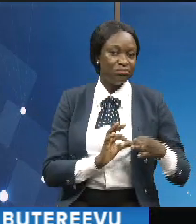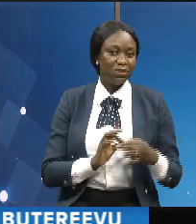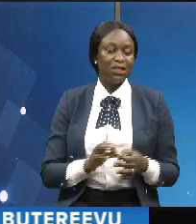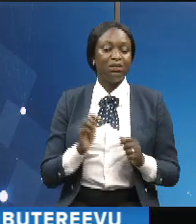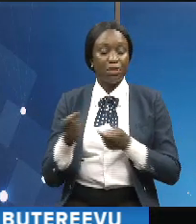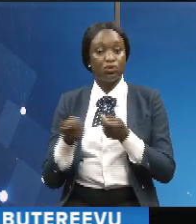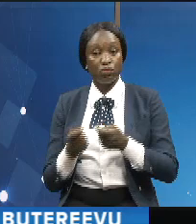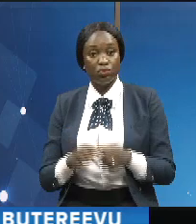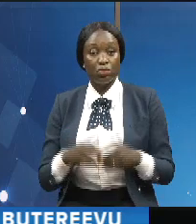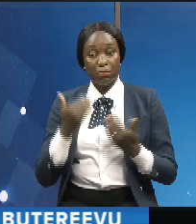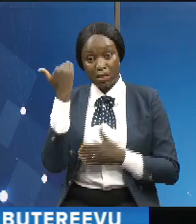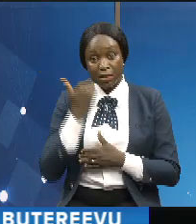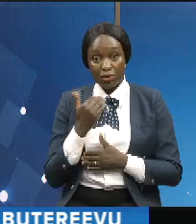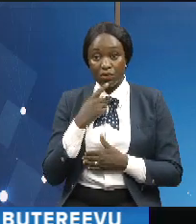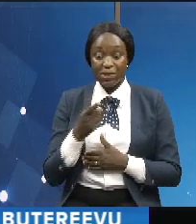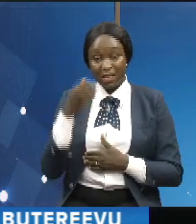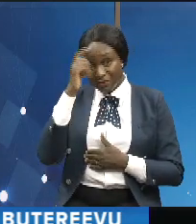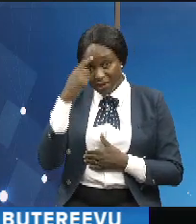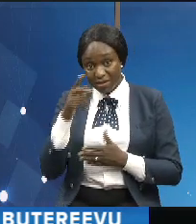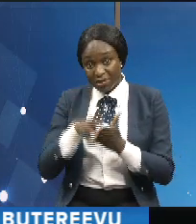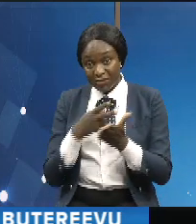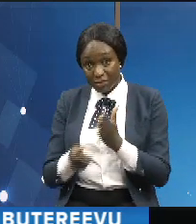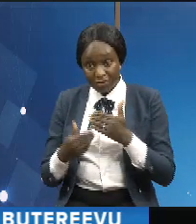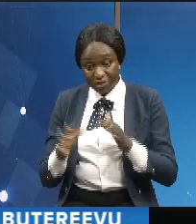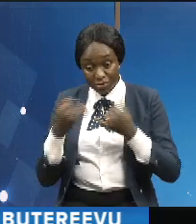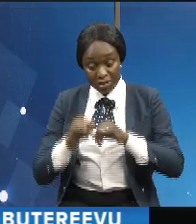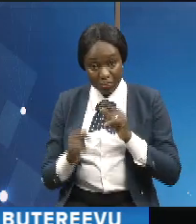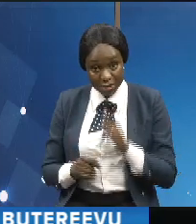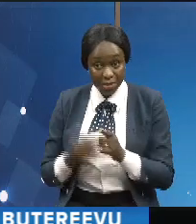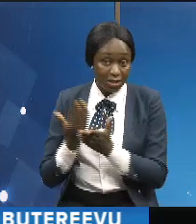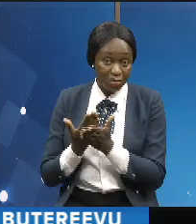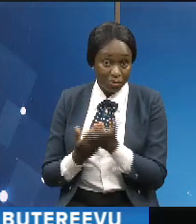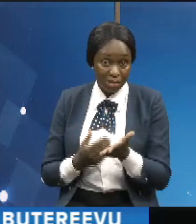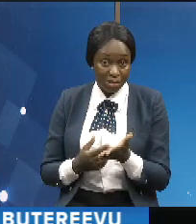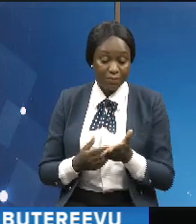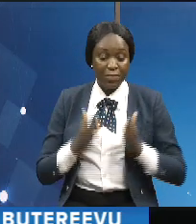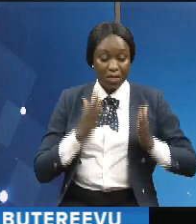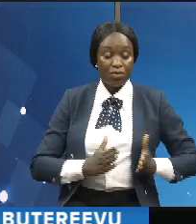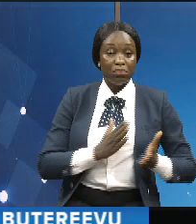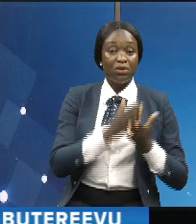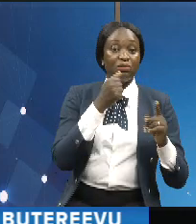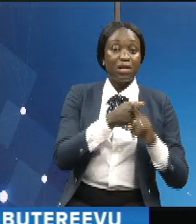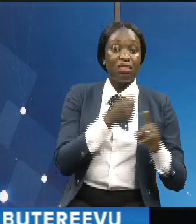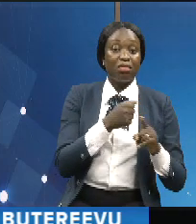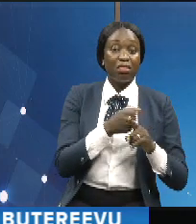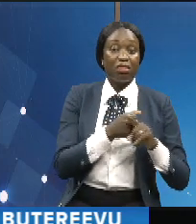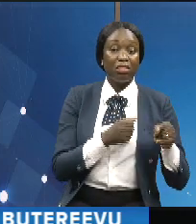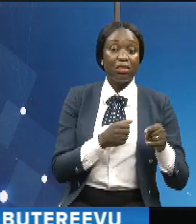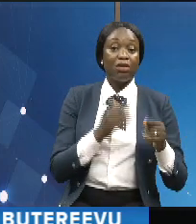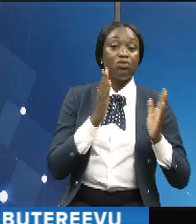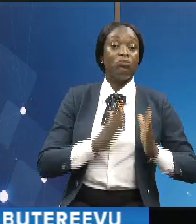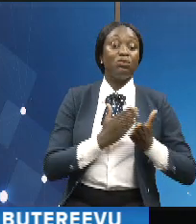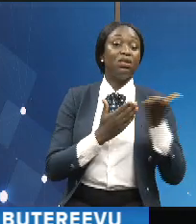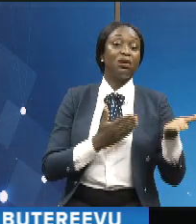wabula etegeezezza nti gavumenti singa eneeremererwa okussa mu nkola ekigisabiddwa abalwanirira eddembe ly'ebyobulamu balina olukusa oba